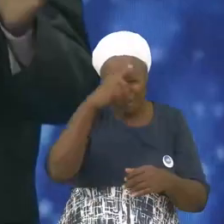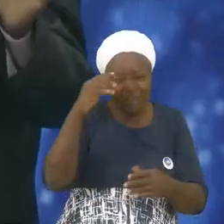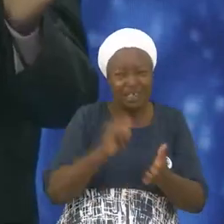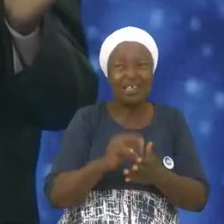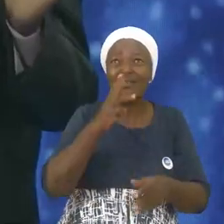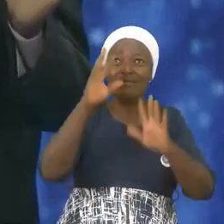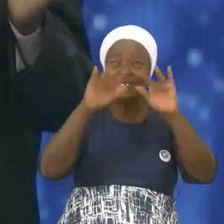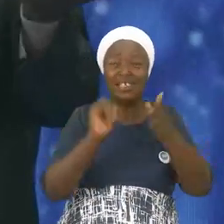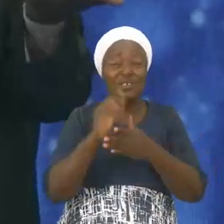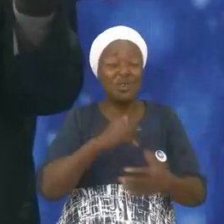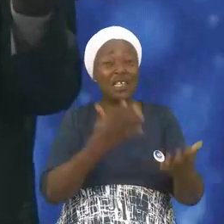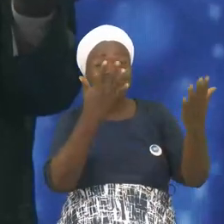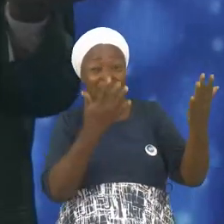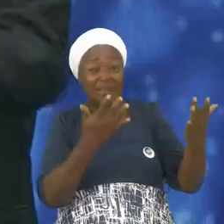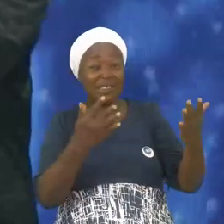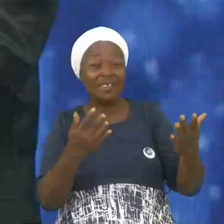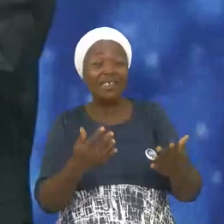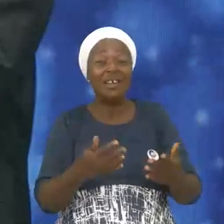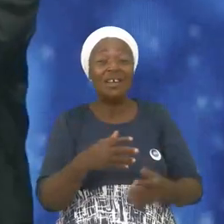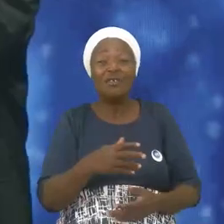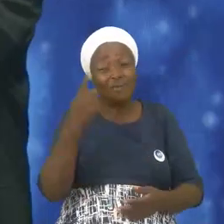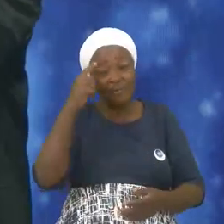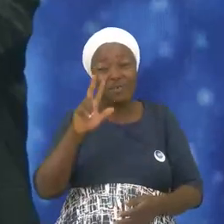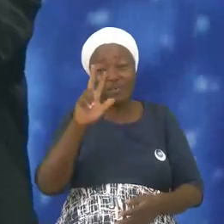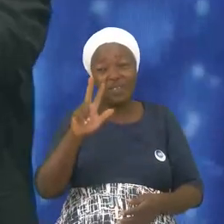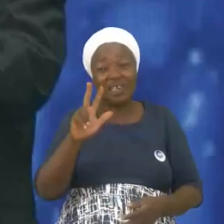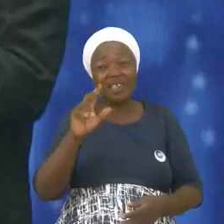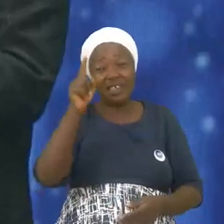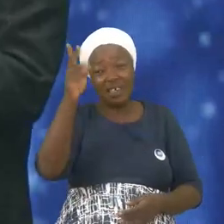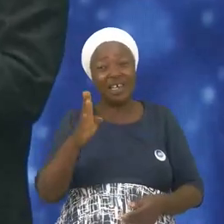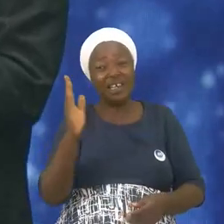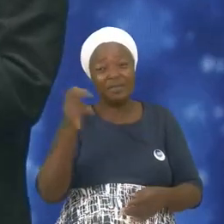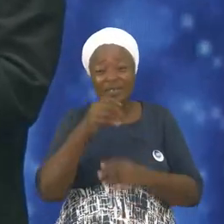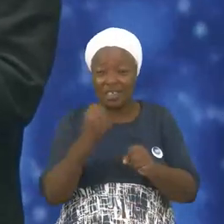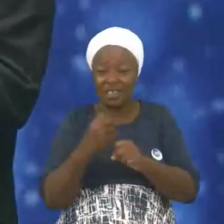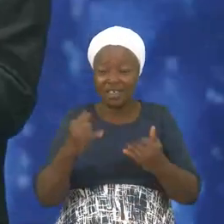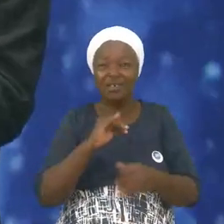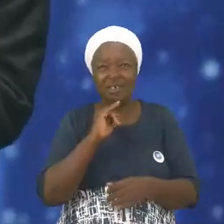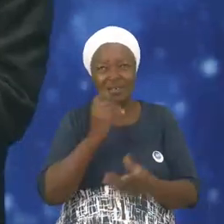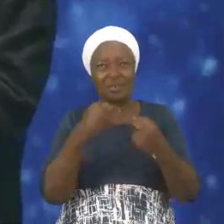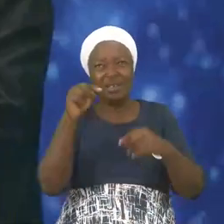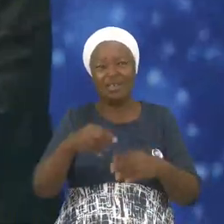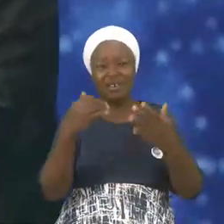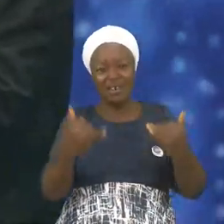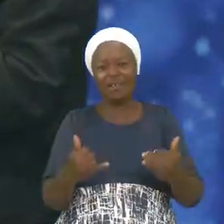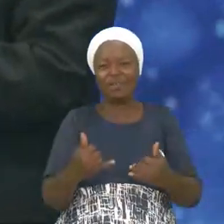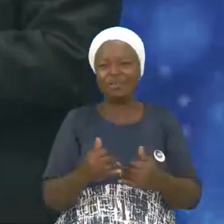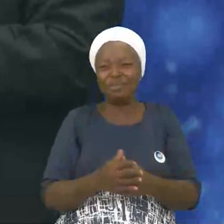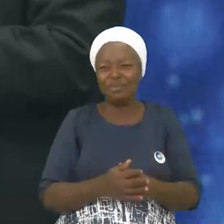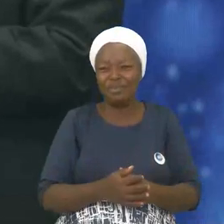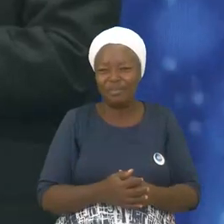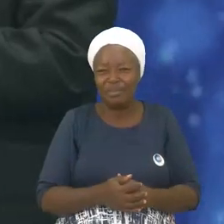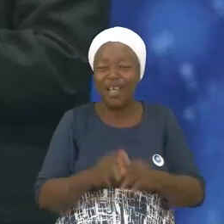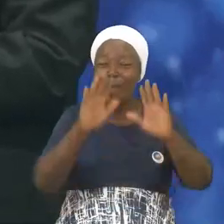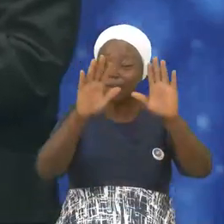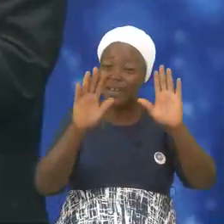va dans ton char, parce que cette pluie que tu attendais depuis 3 ans et demi,